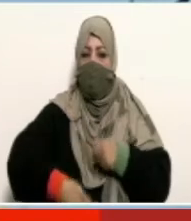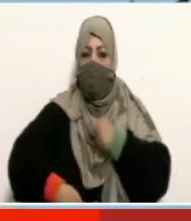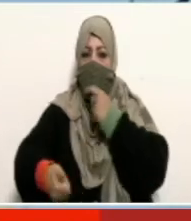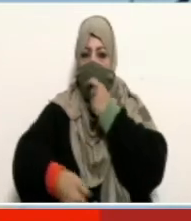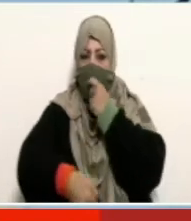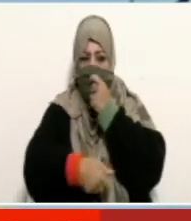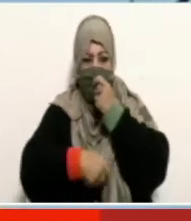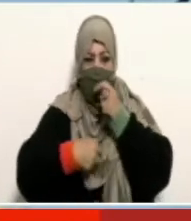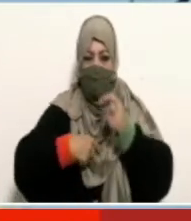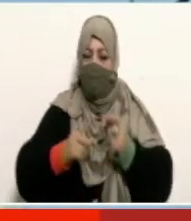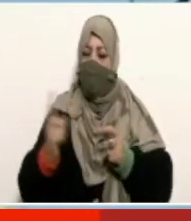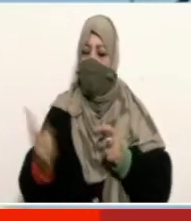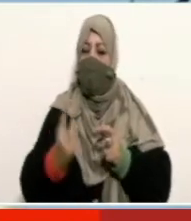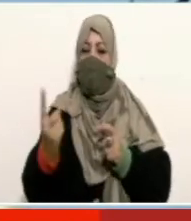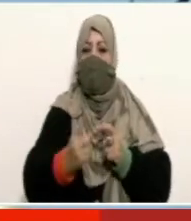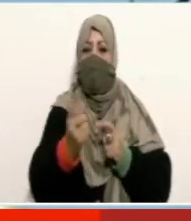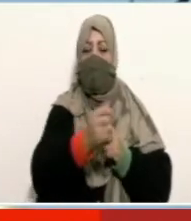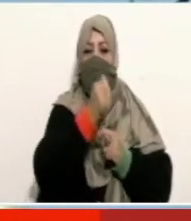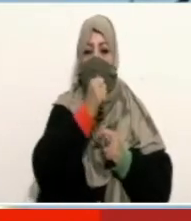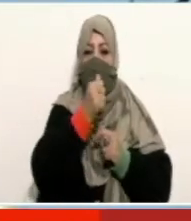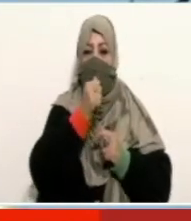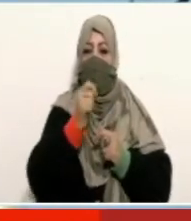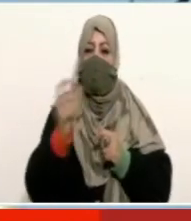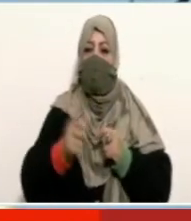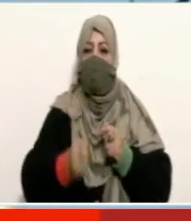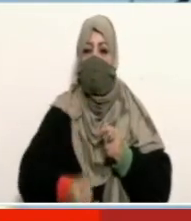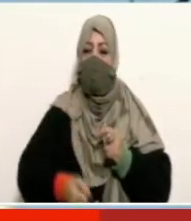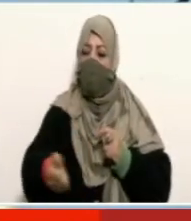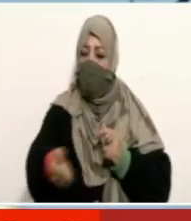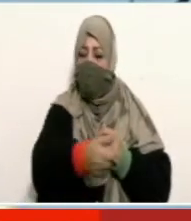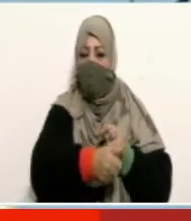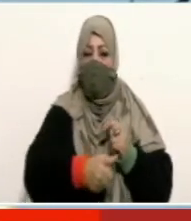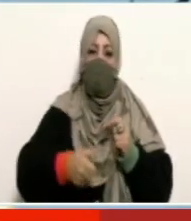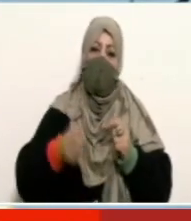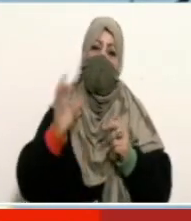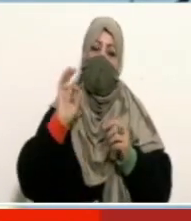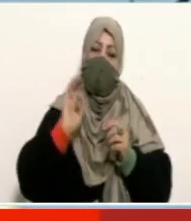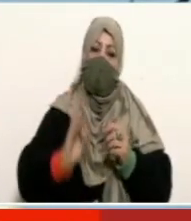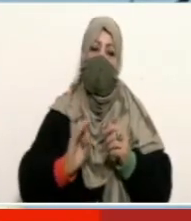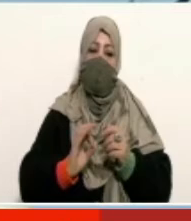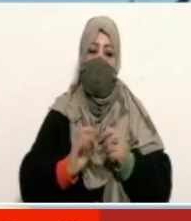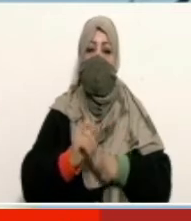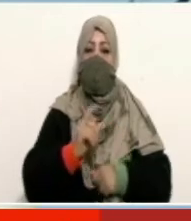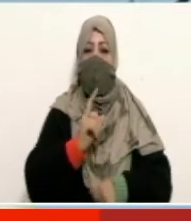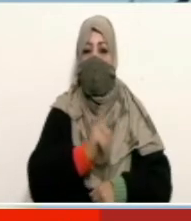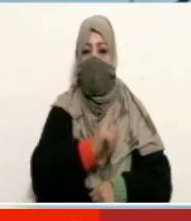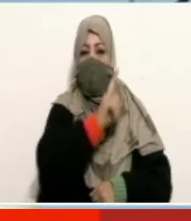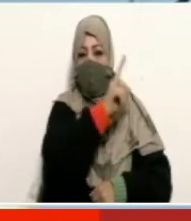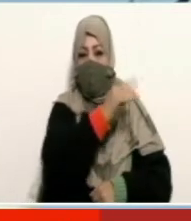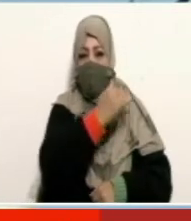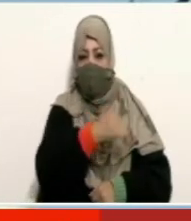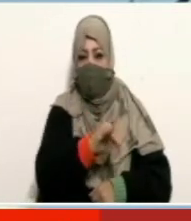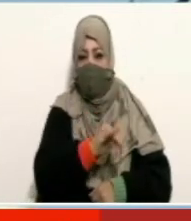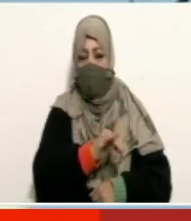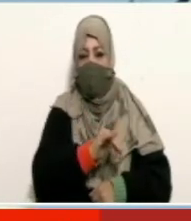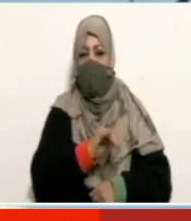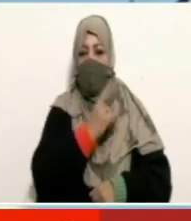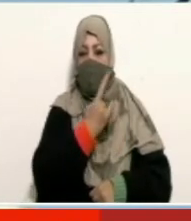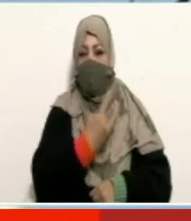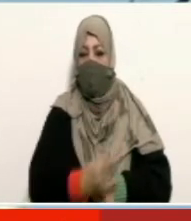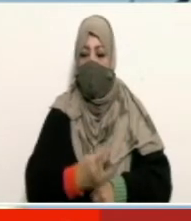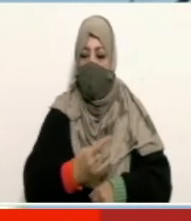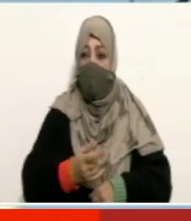بيومبا والاله وكذا، فهنا بيخرج نصف العشر. واذا كان باعلي ومسكي من